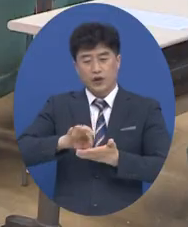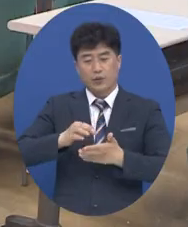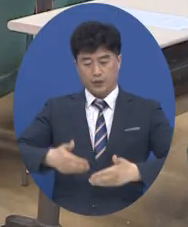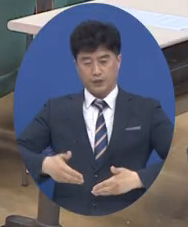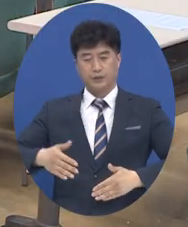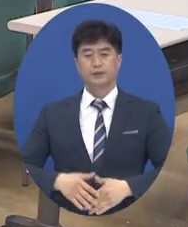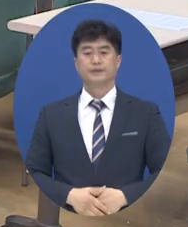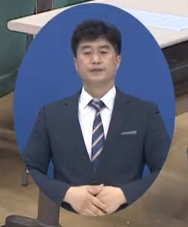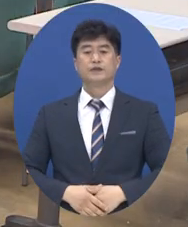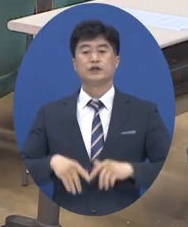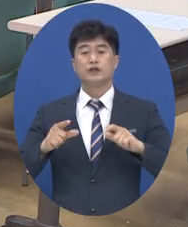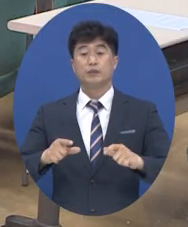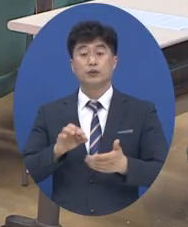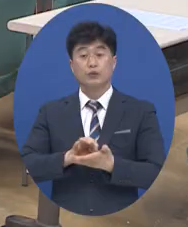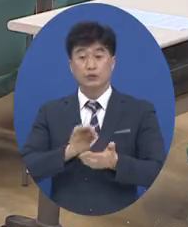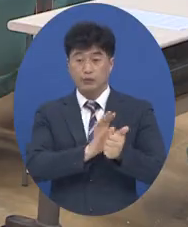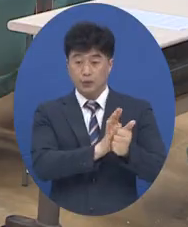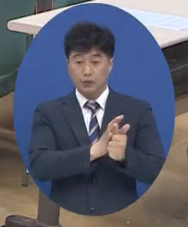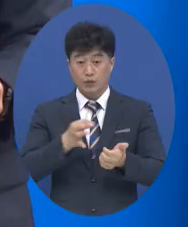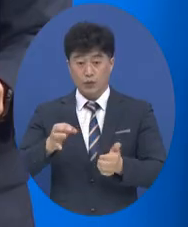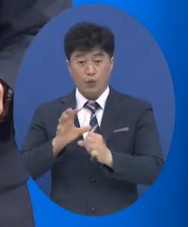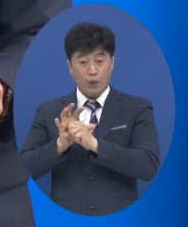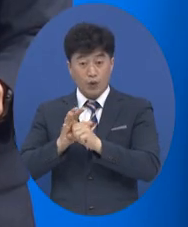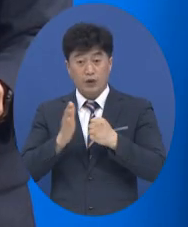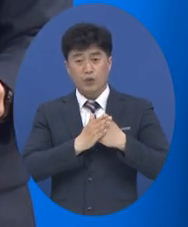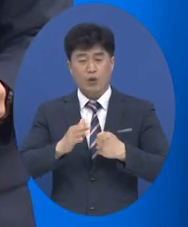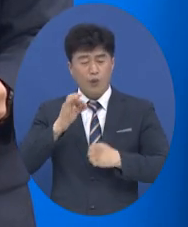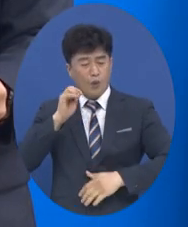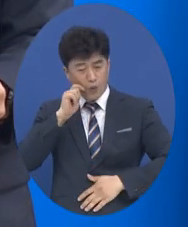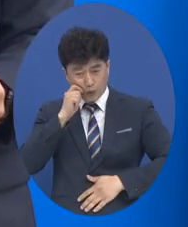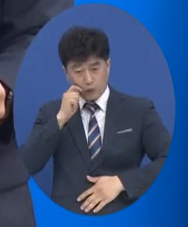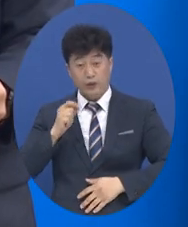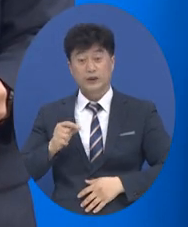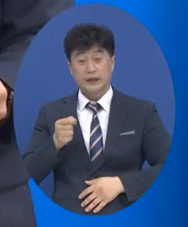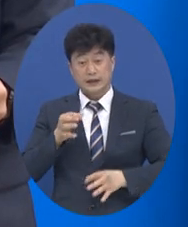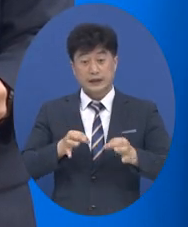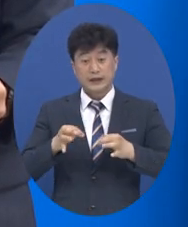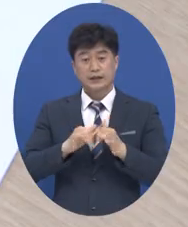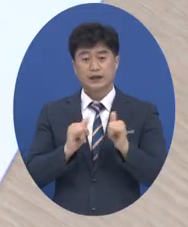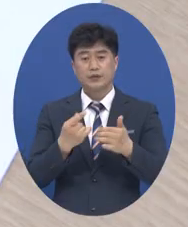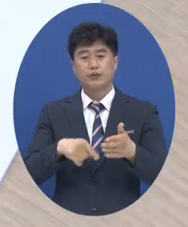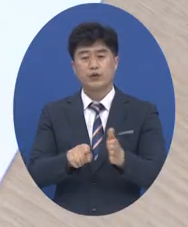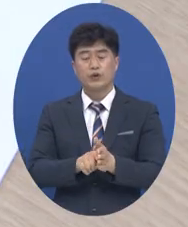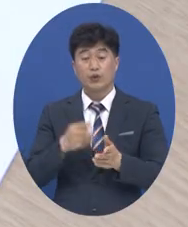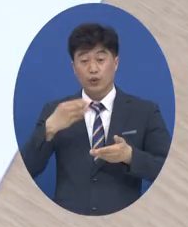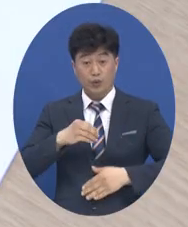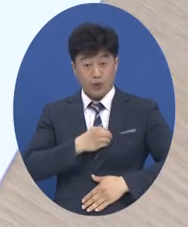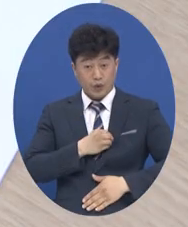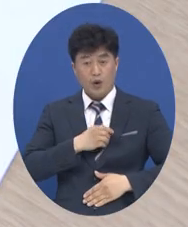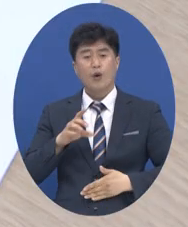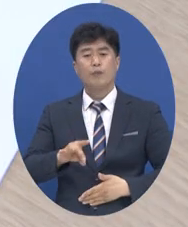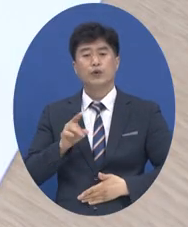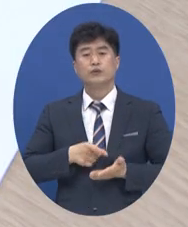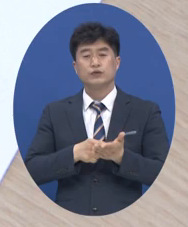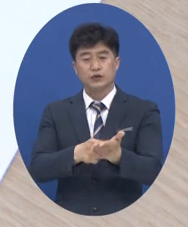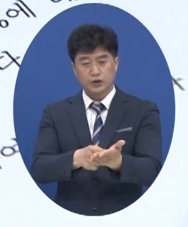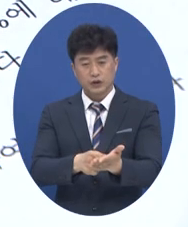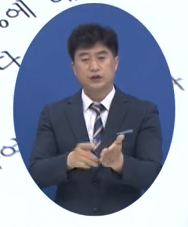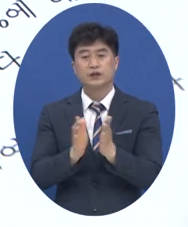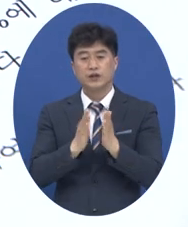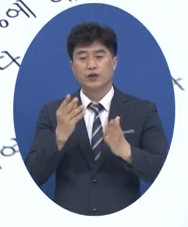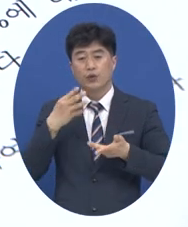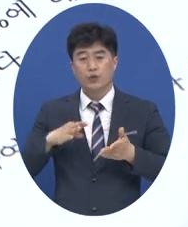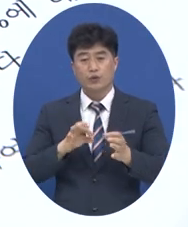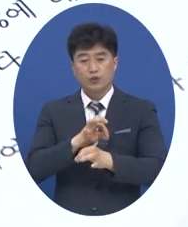합니다. 이번 소비지원금은 코로나19로 어려운 소상공인을 위해 경기도의회에서 먼저 제안해 시작된